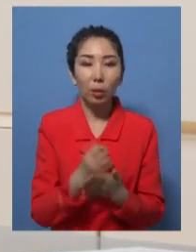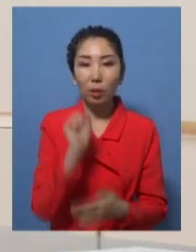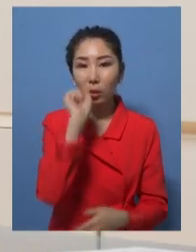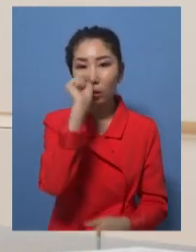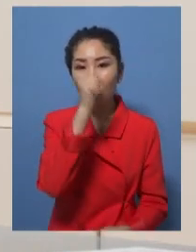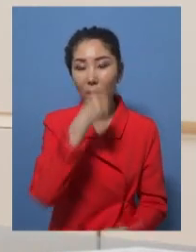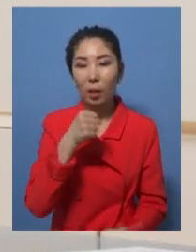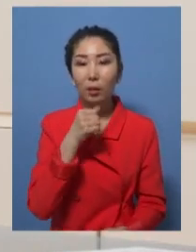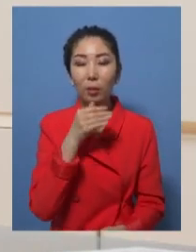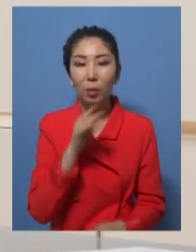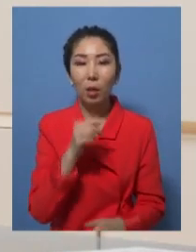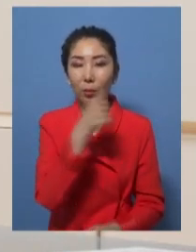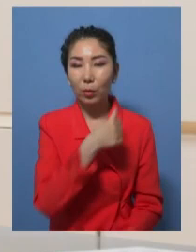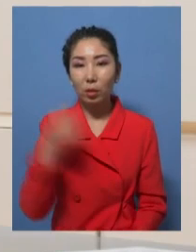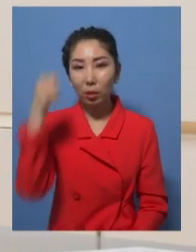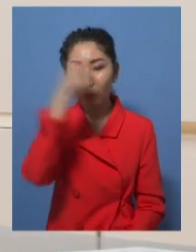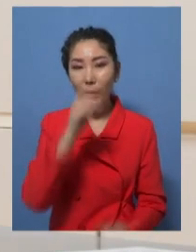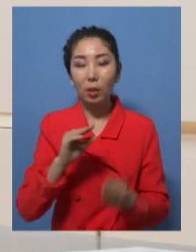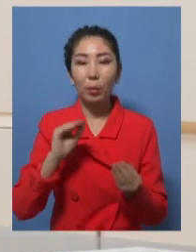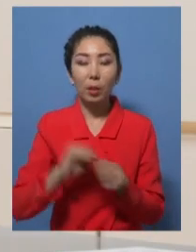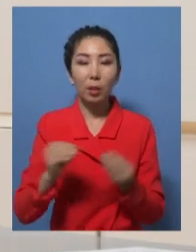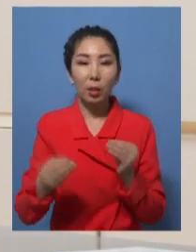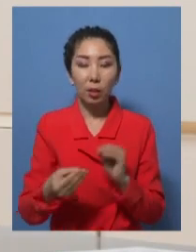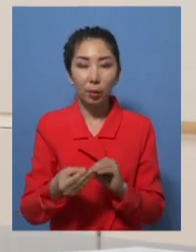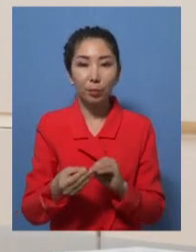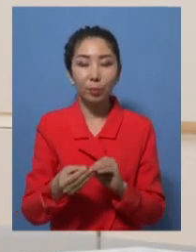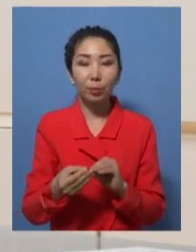айларында, биыл жылдың басында осы мәселе болған болатын.